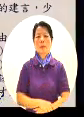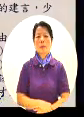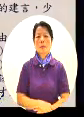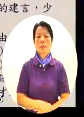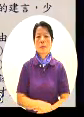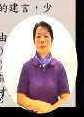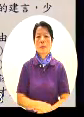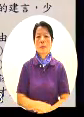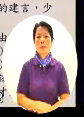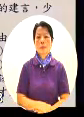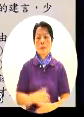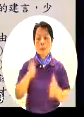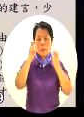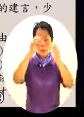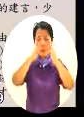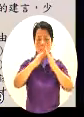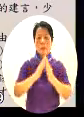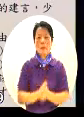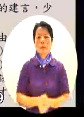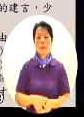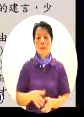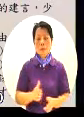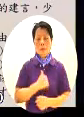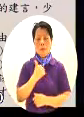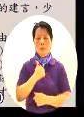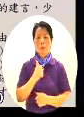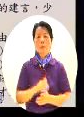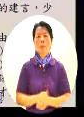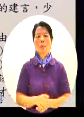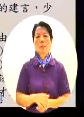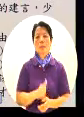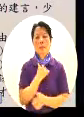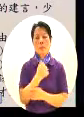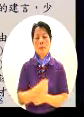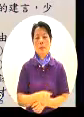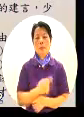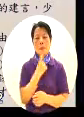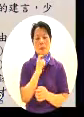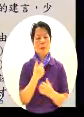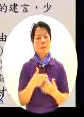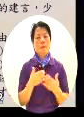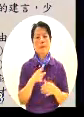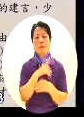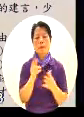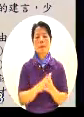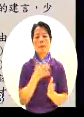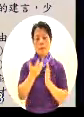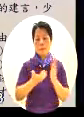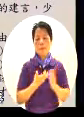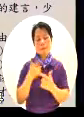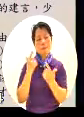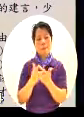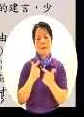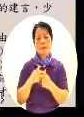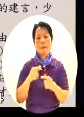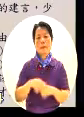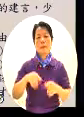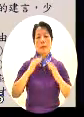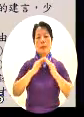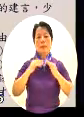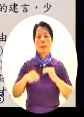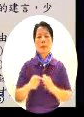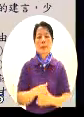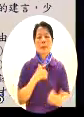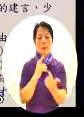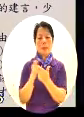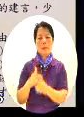所以高雄市毋庸置疑啦，是一个宜居国际级的大都会区哈。它具备的